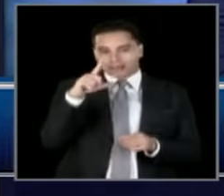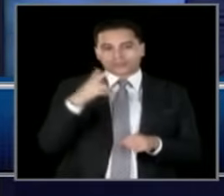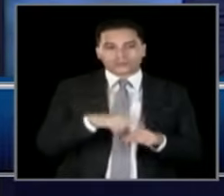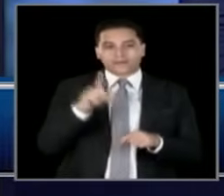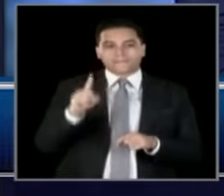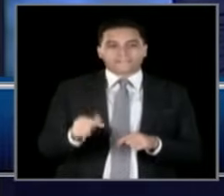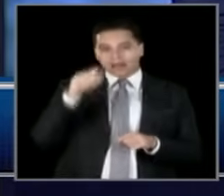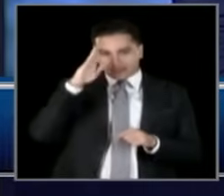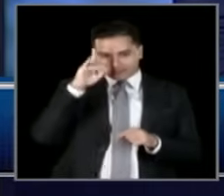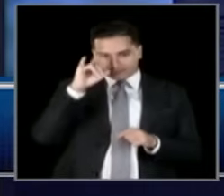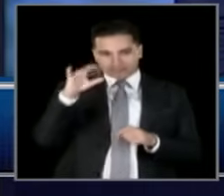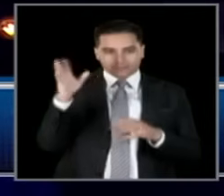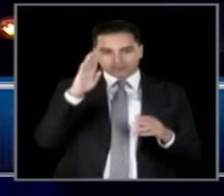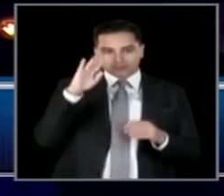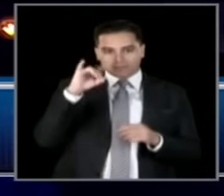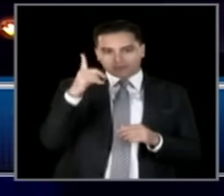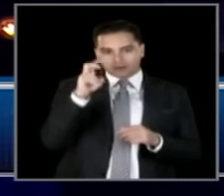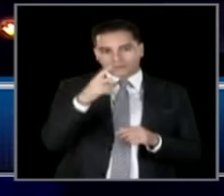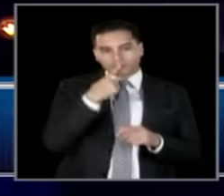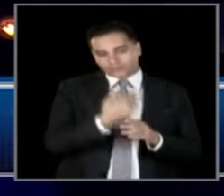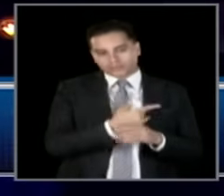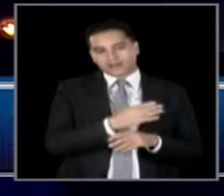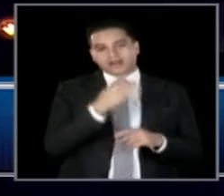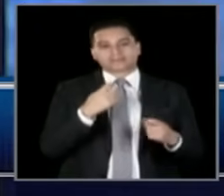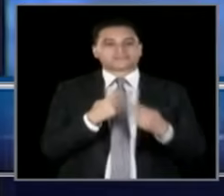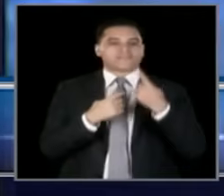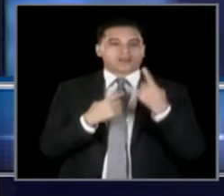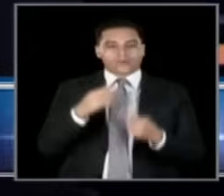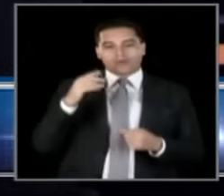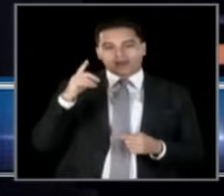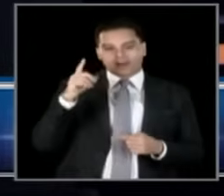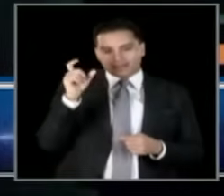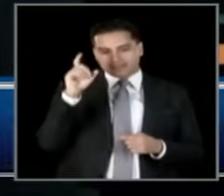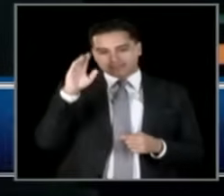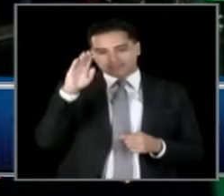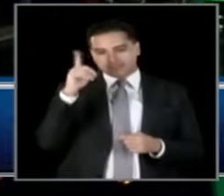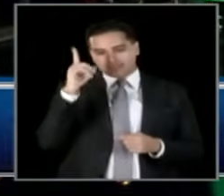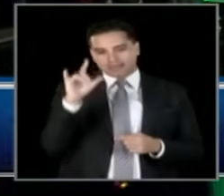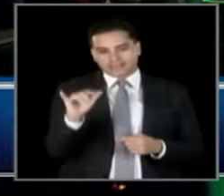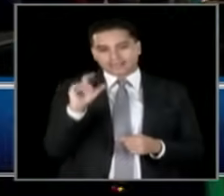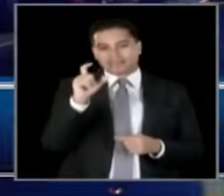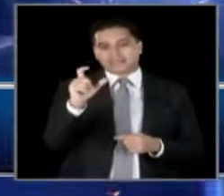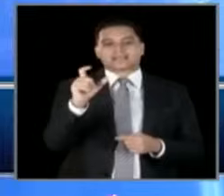بقى؟ ياسين أمين. الهدف الأول،